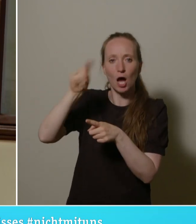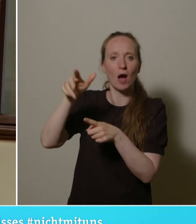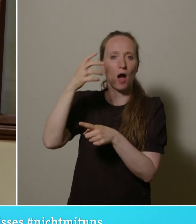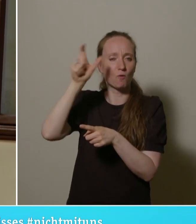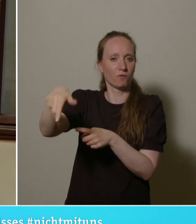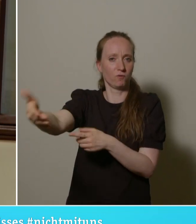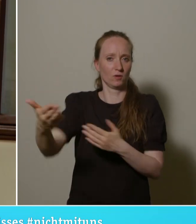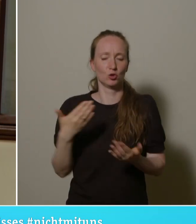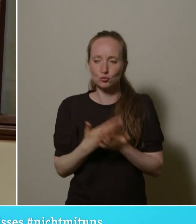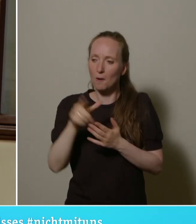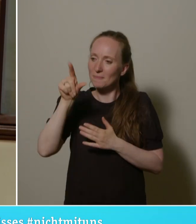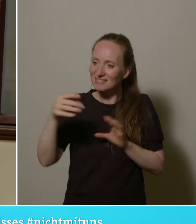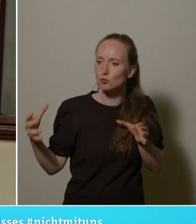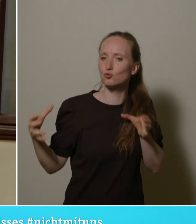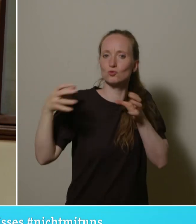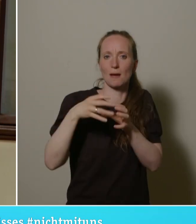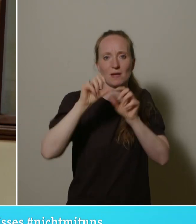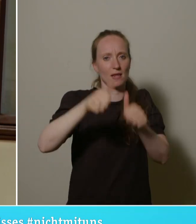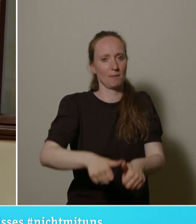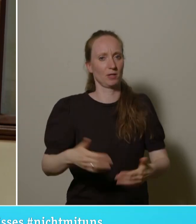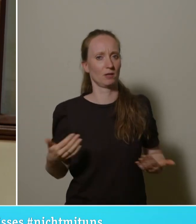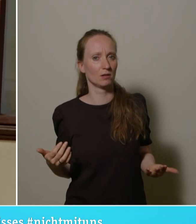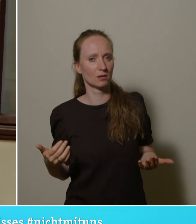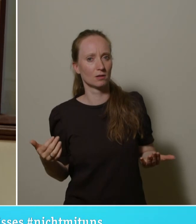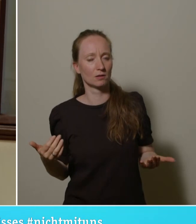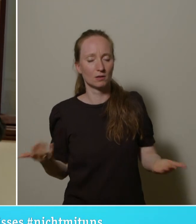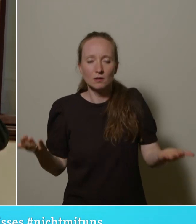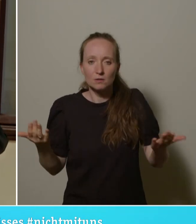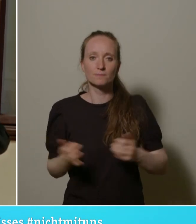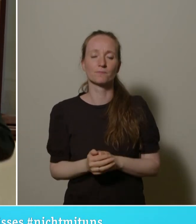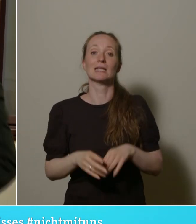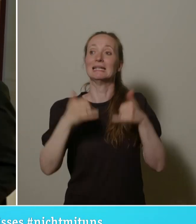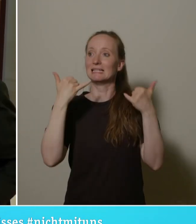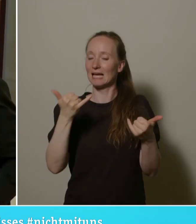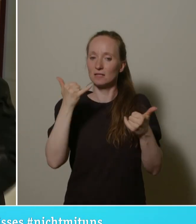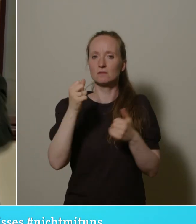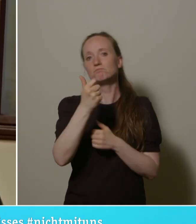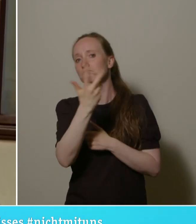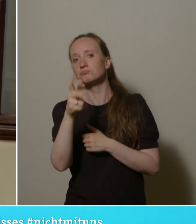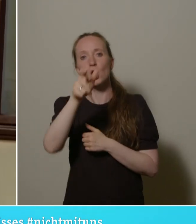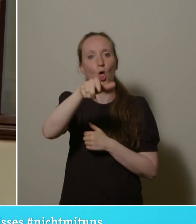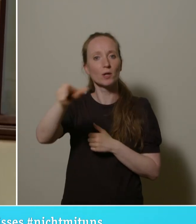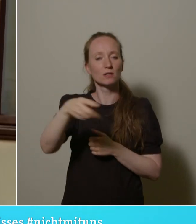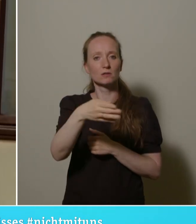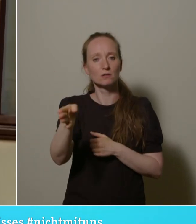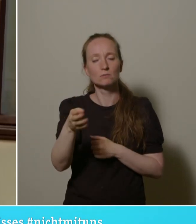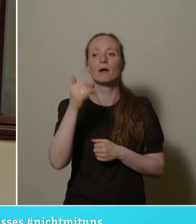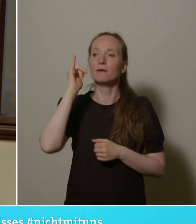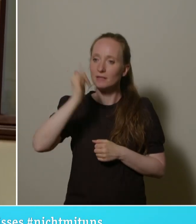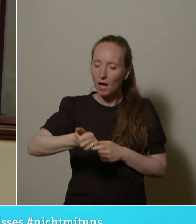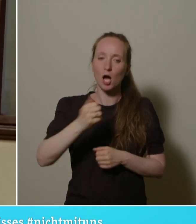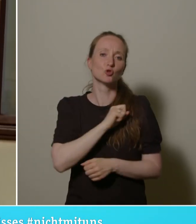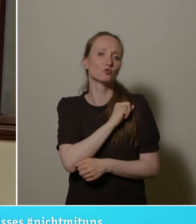nämlich ein bisschen Miteinander hier im Stadtrat. So, und jetzt gibt es Leute, ja, die sind sozial